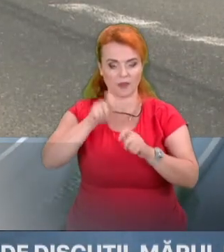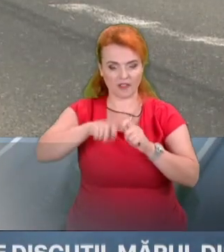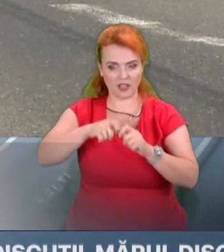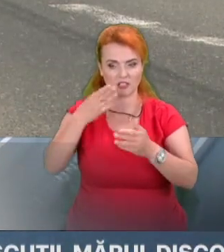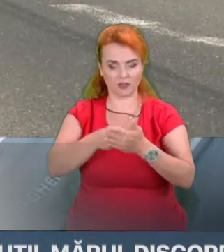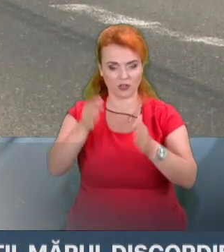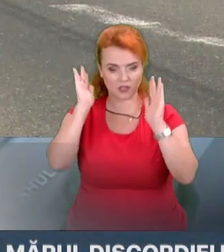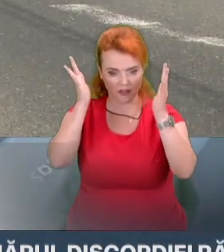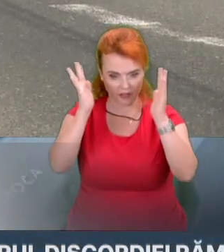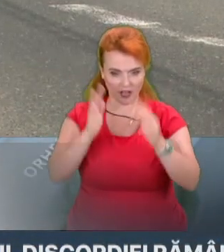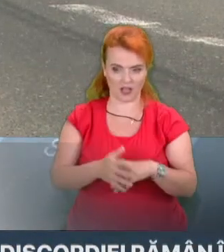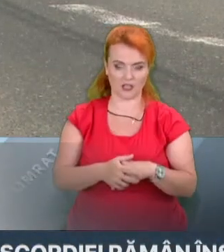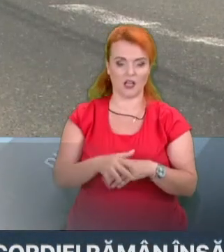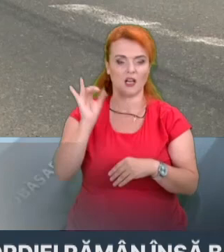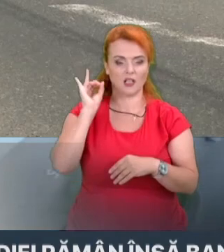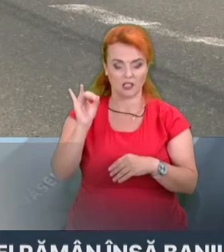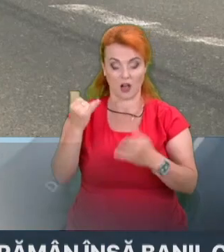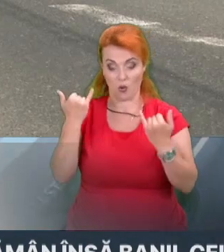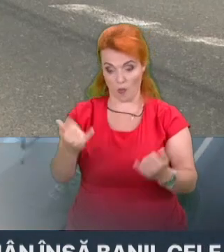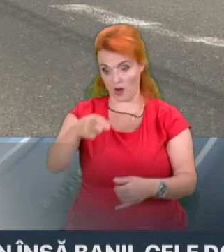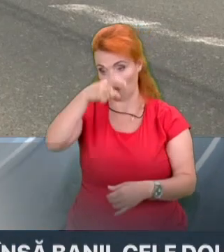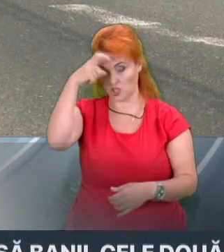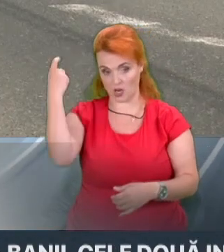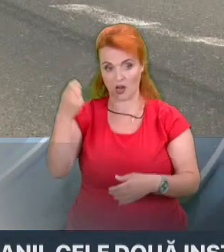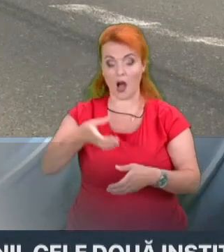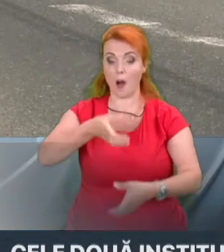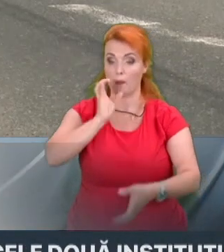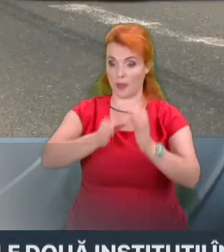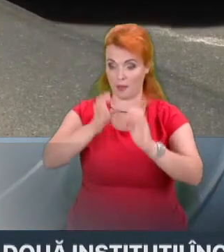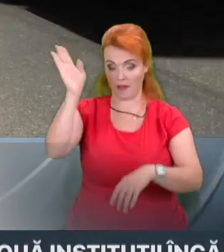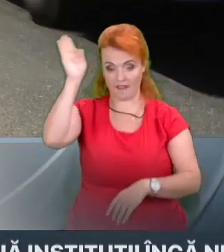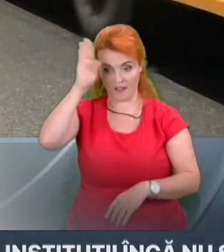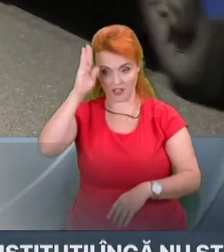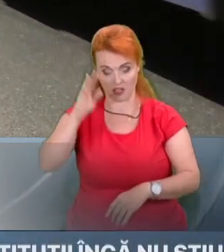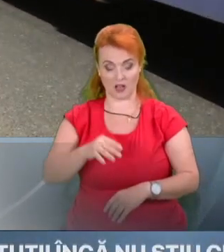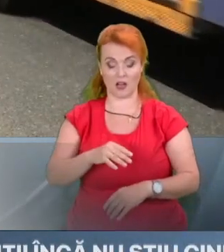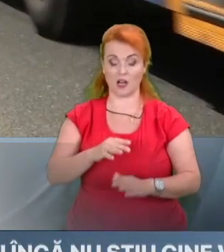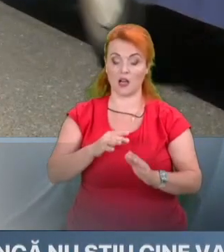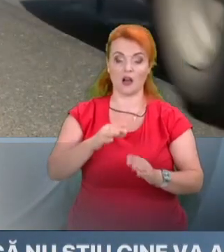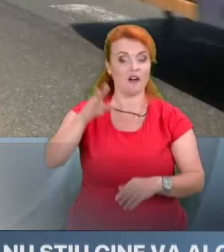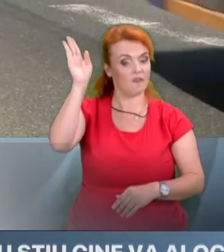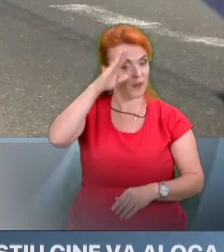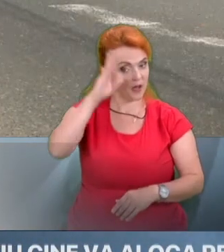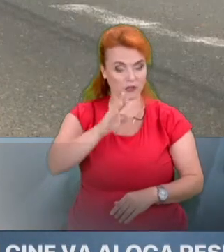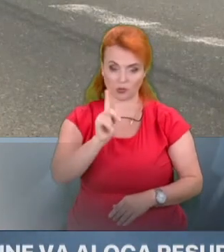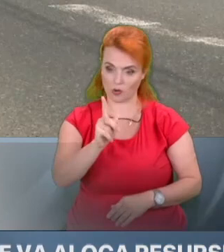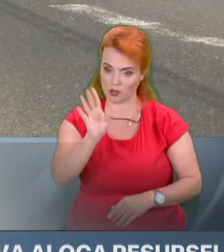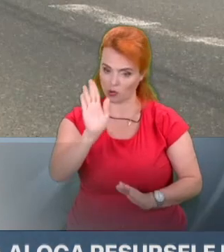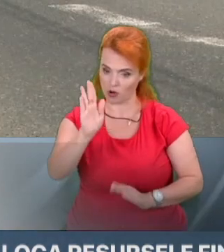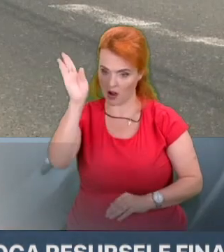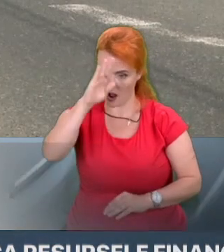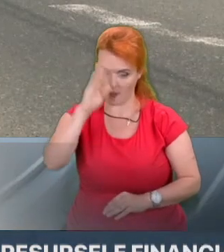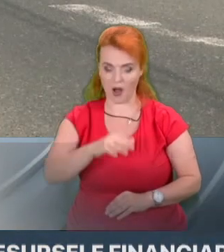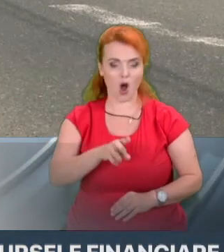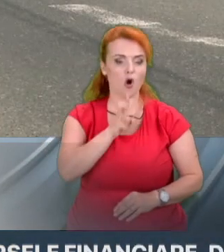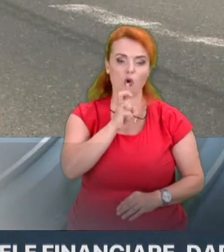de lichide este de 2-3 litre de apă. Deci și vorbim cam despre de, apă, nu cafea da, sau da, suc? Da, apă, fiindcă cafeaua